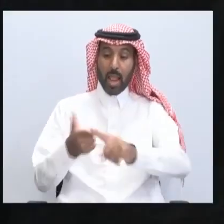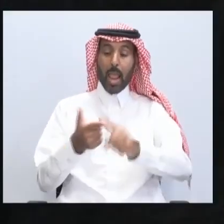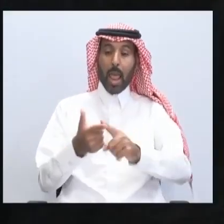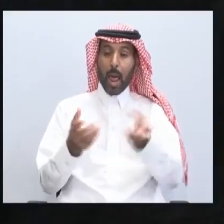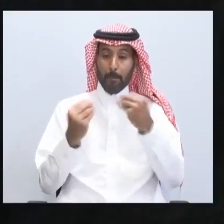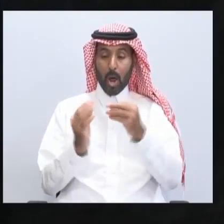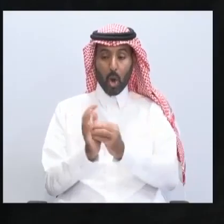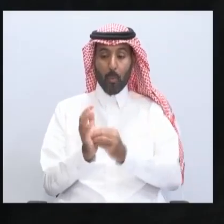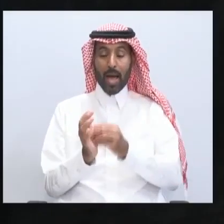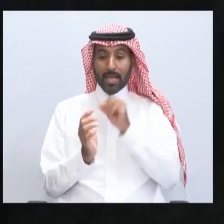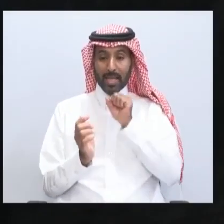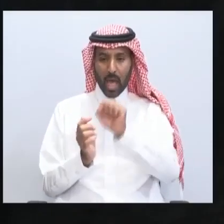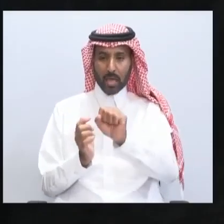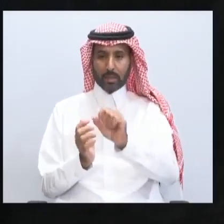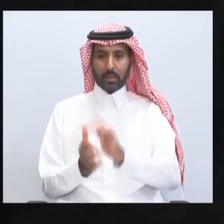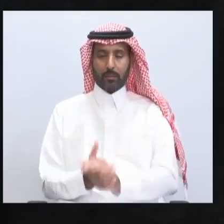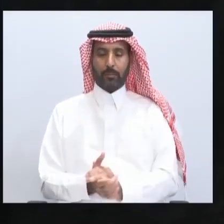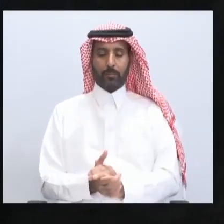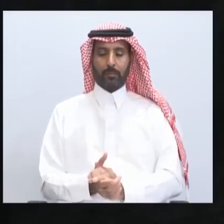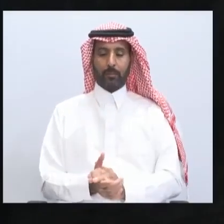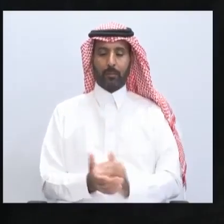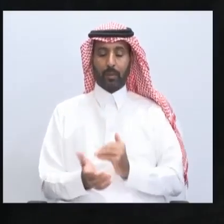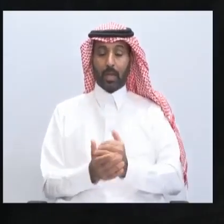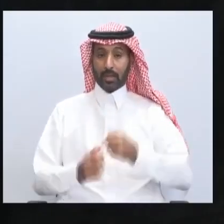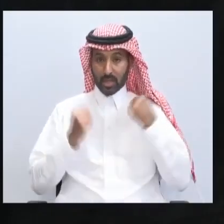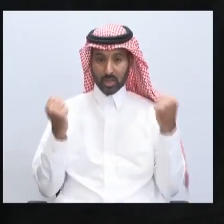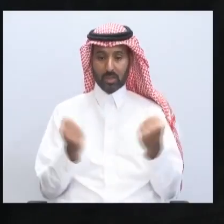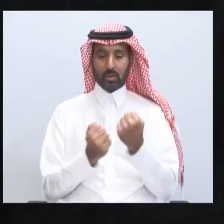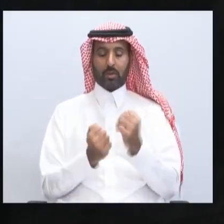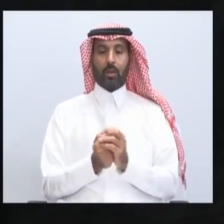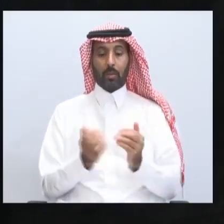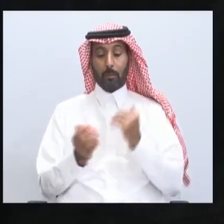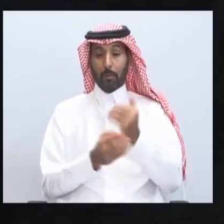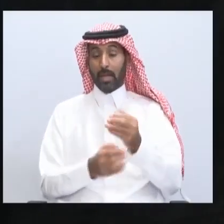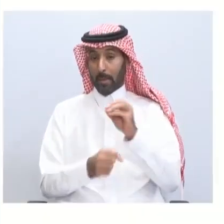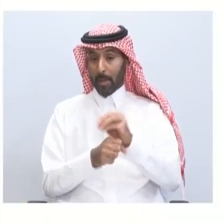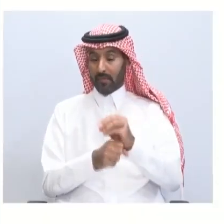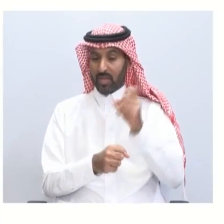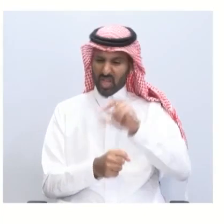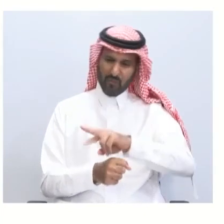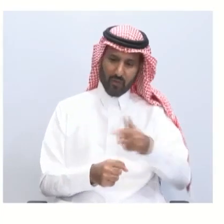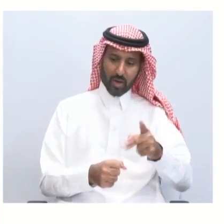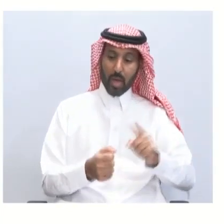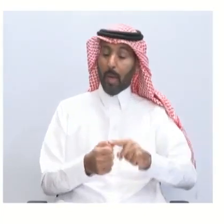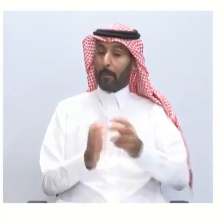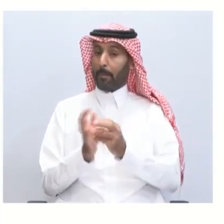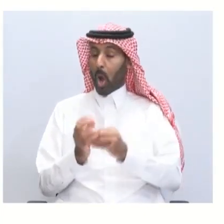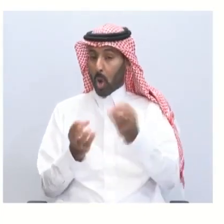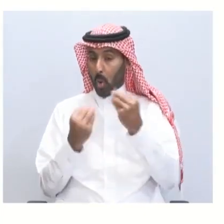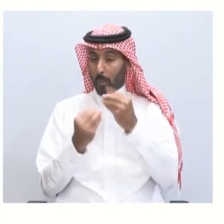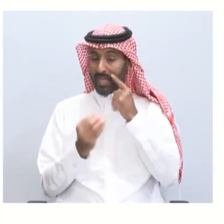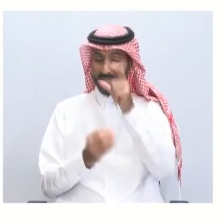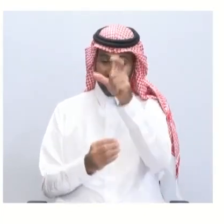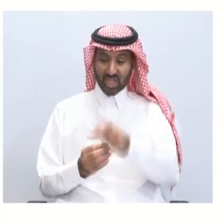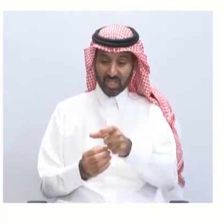والمعلومات الخاصه نشاط بعد معرفتك الفرق بين المعلومات